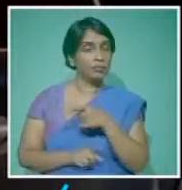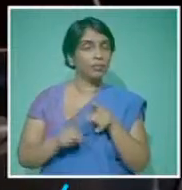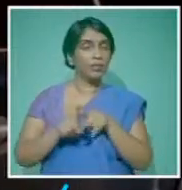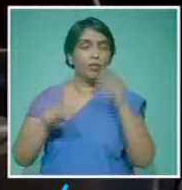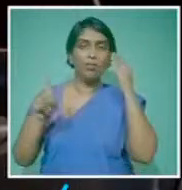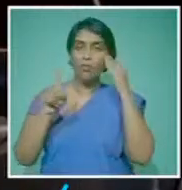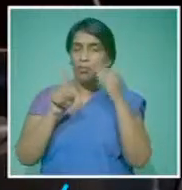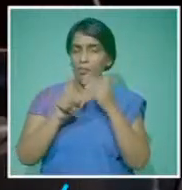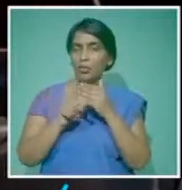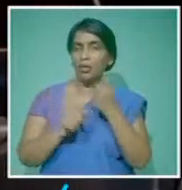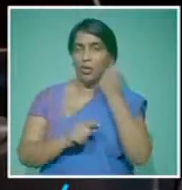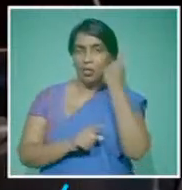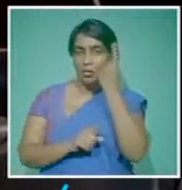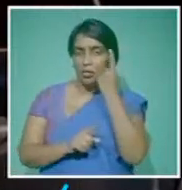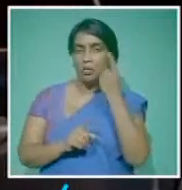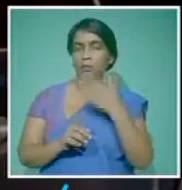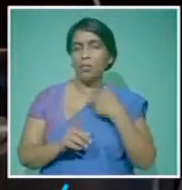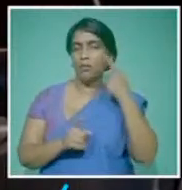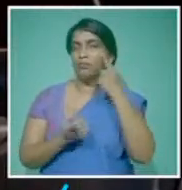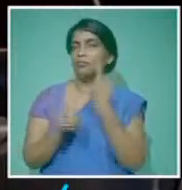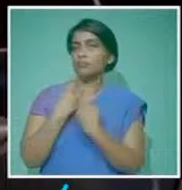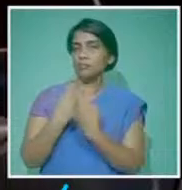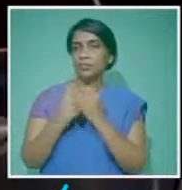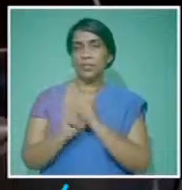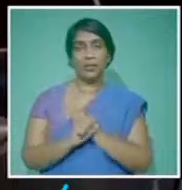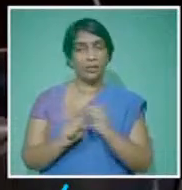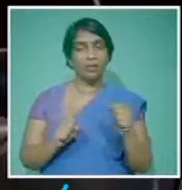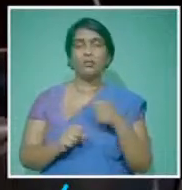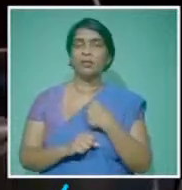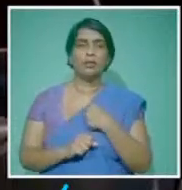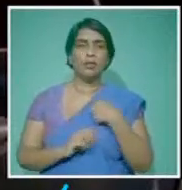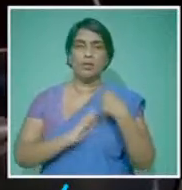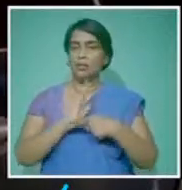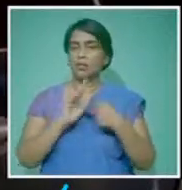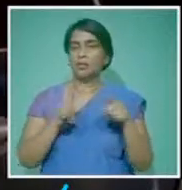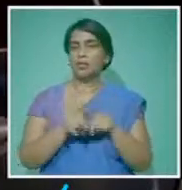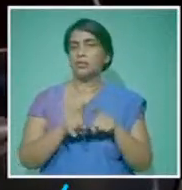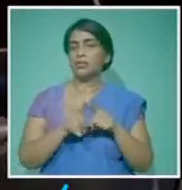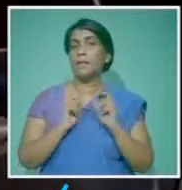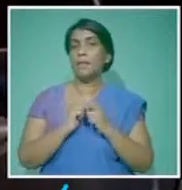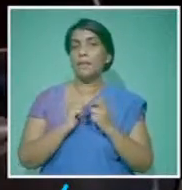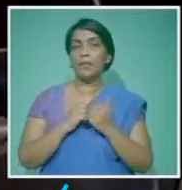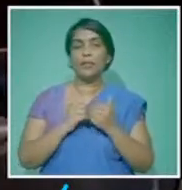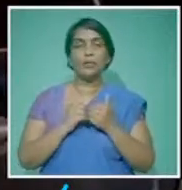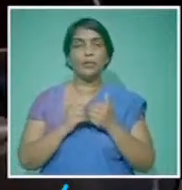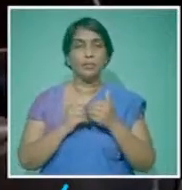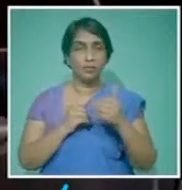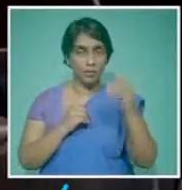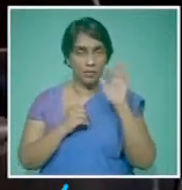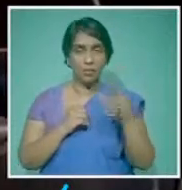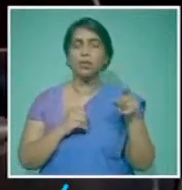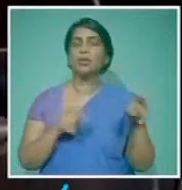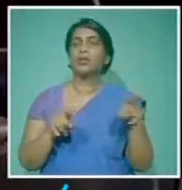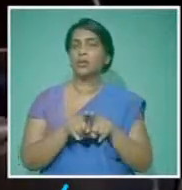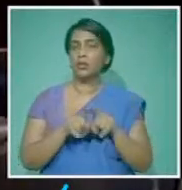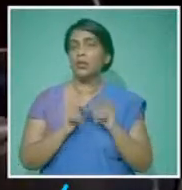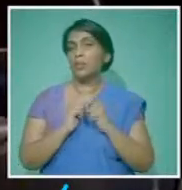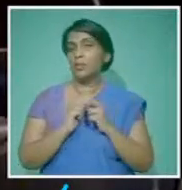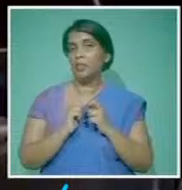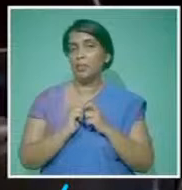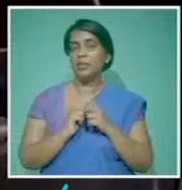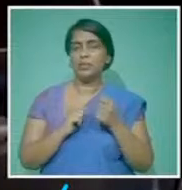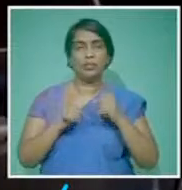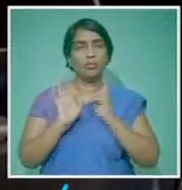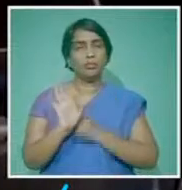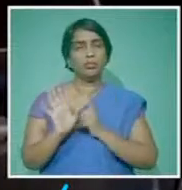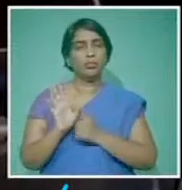පිළිබඳ යම්කිසි අවබෝධයක් සහ විශ්ලේෂණයක් නැතුව අපි මම හිතන්නේ රටක් හැටියට මේ තත්ත්වයට පැමිණලා තියෙන්නේ මේ අර්බුද මේ විදියට